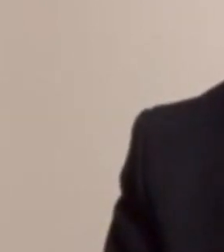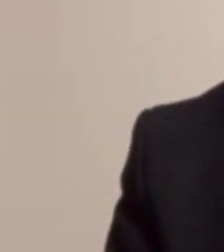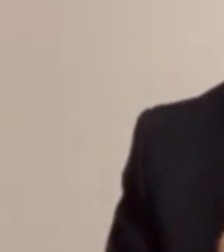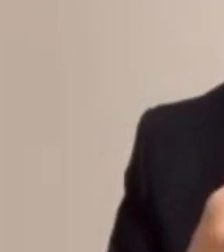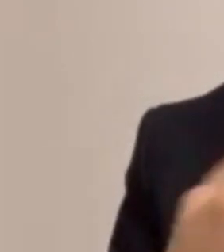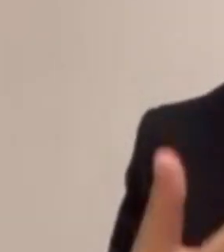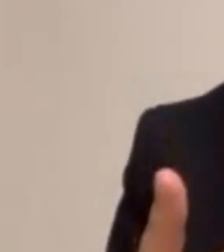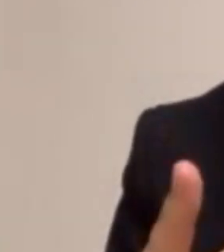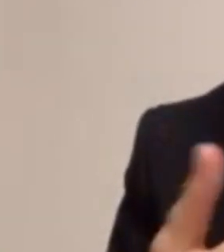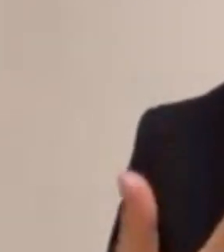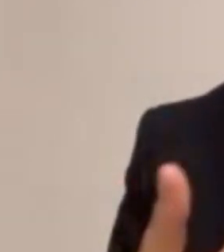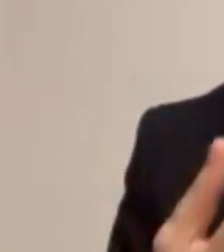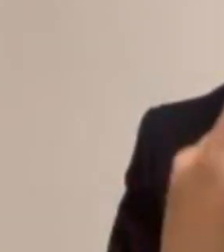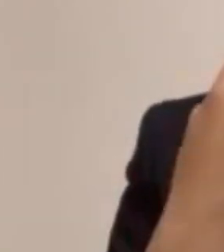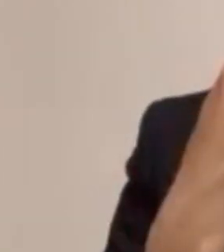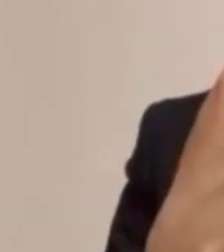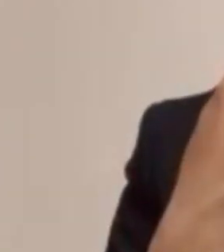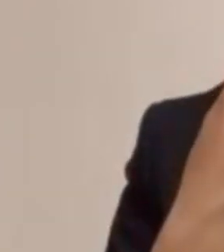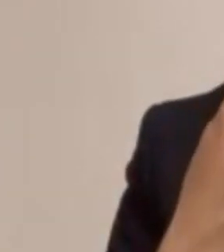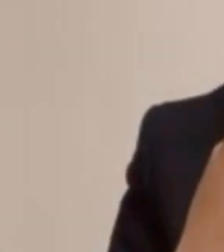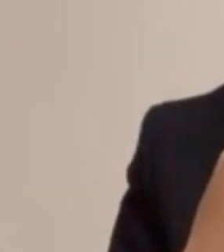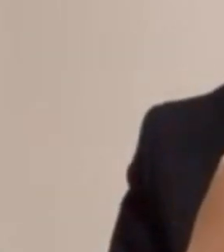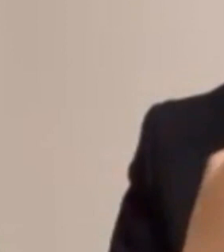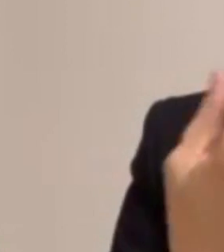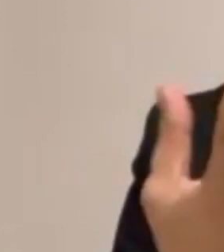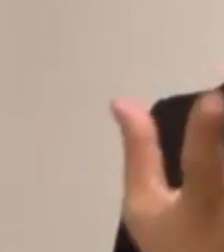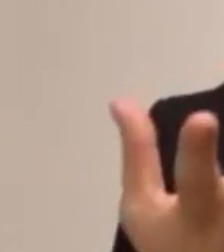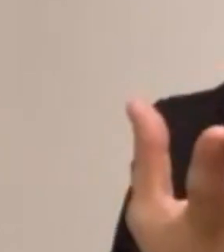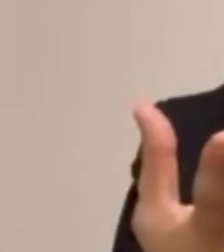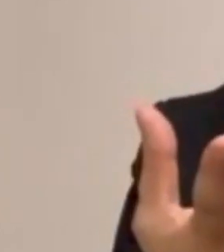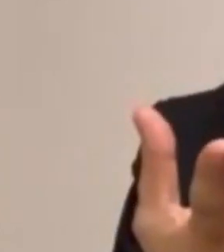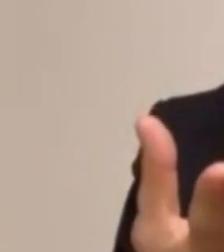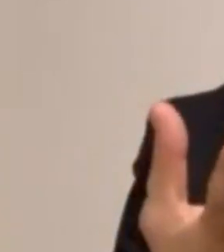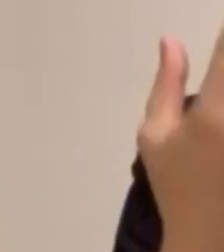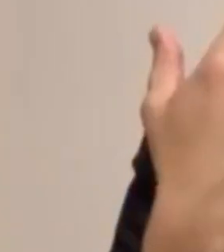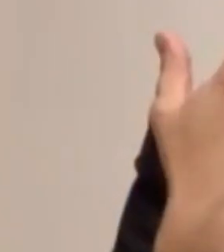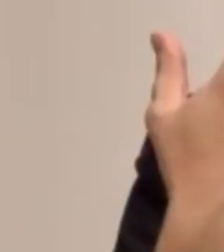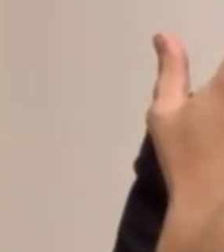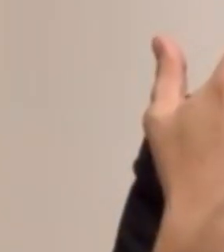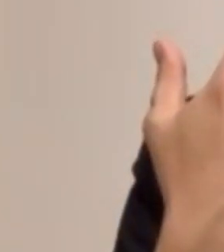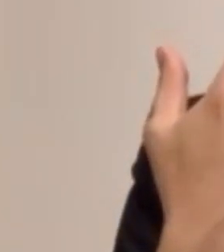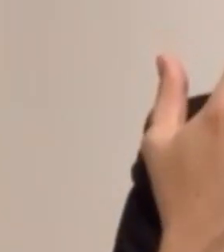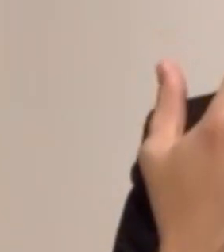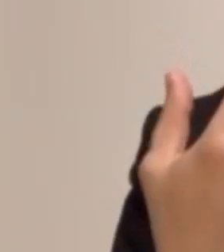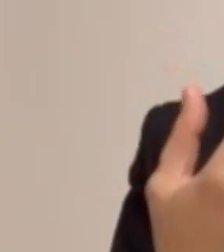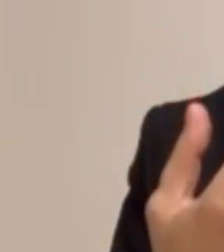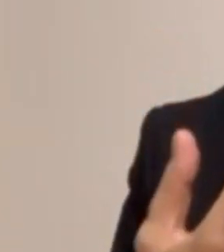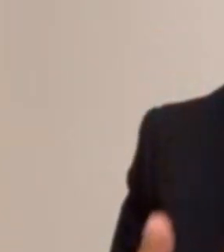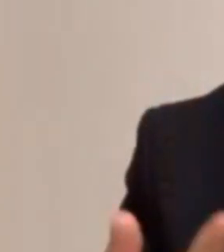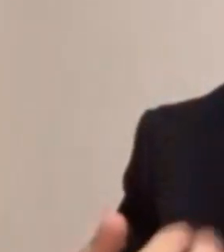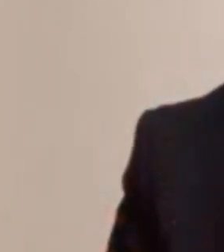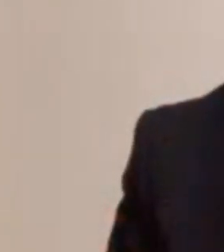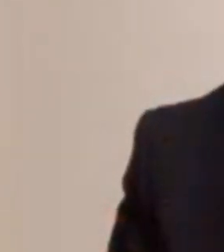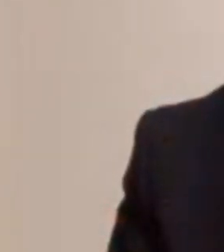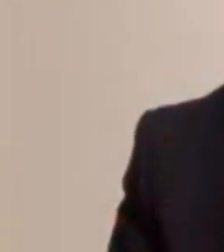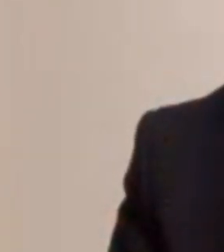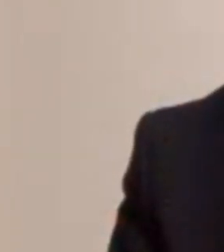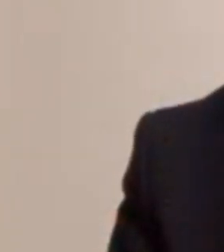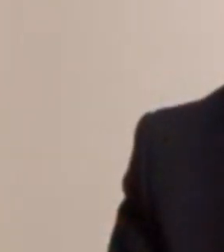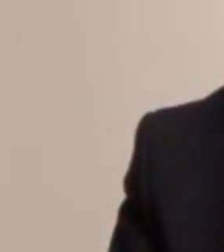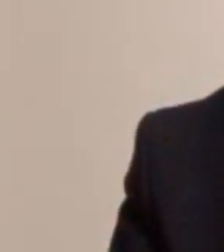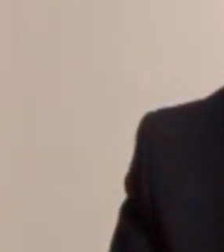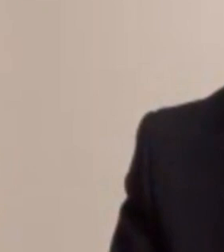مثله. بعدين الابن الطفل يتعلم مما يشوفه من أبوه أكثر مما يسمعه، فهم دا